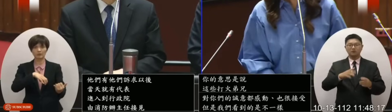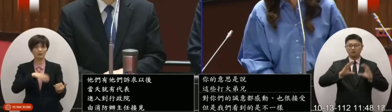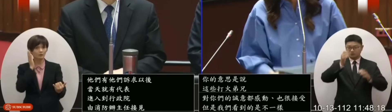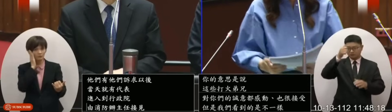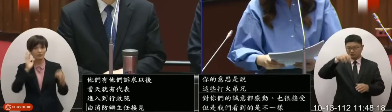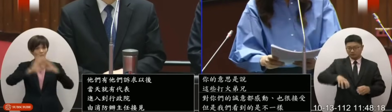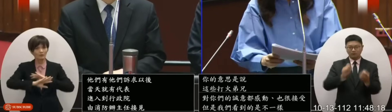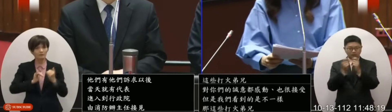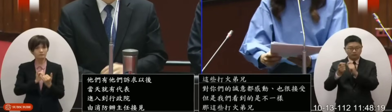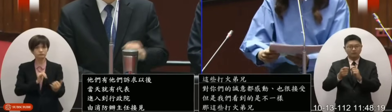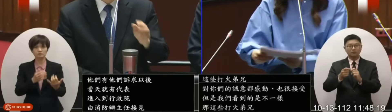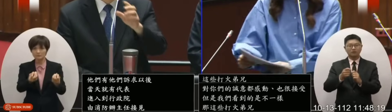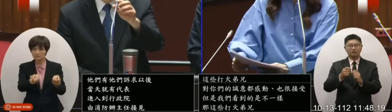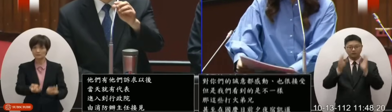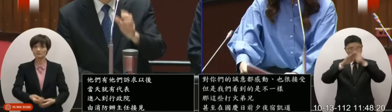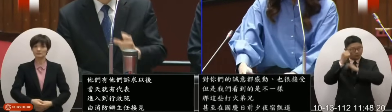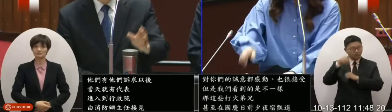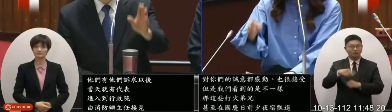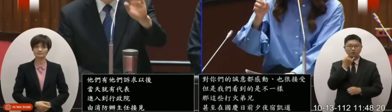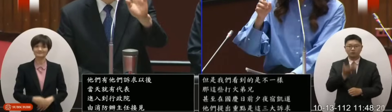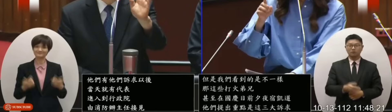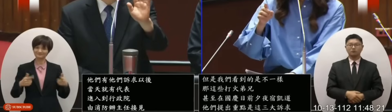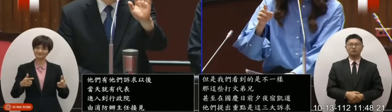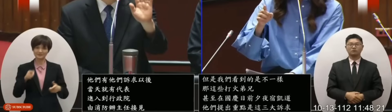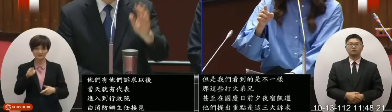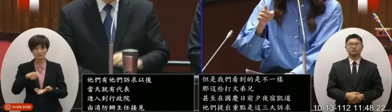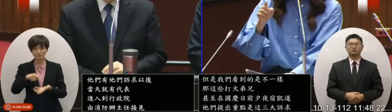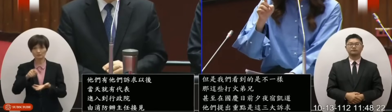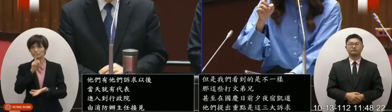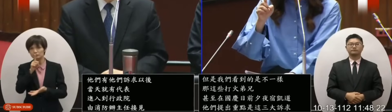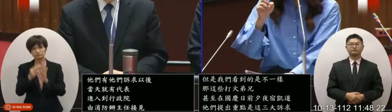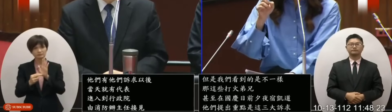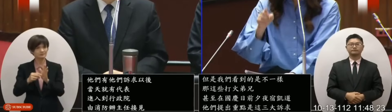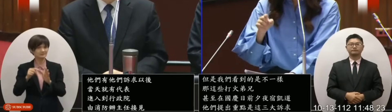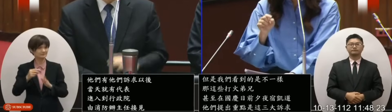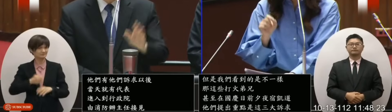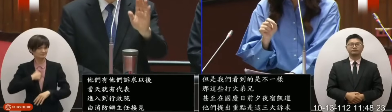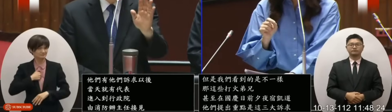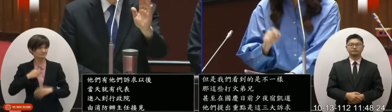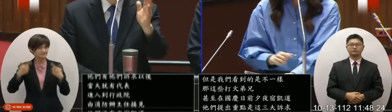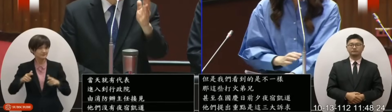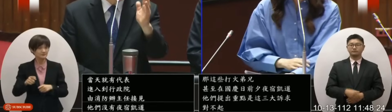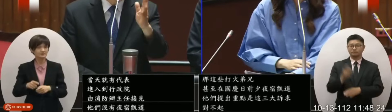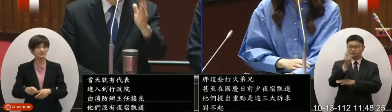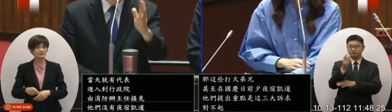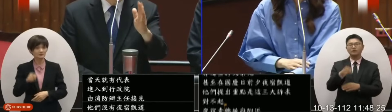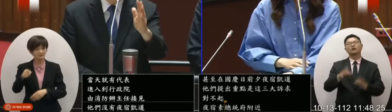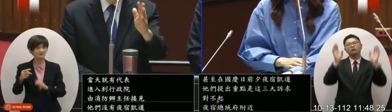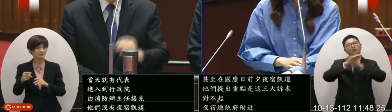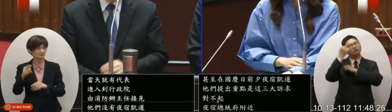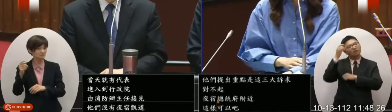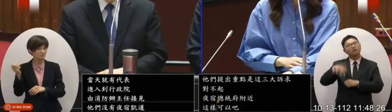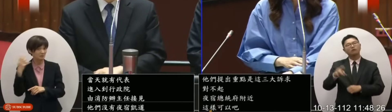近，这样可以吧？ 不。 那 你 这个 你讲的不是事实啊。 然后呢，消促会呢，那办他们夜宿哪